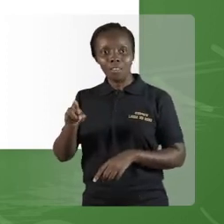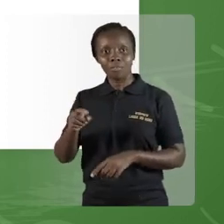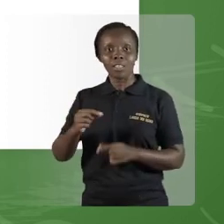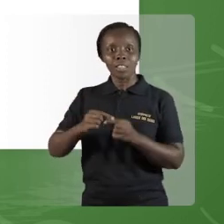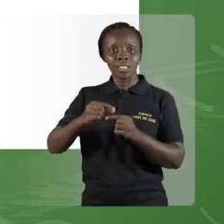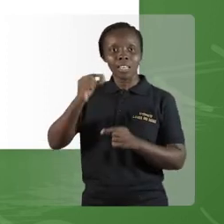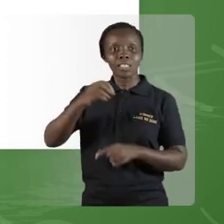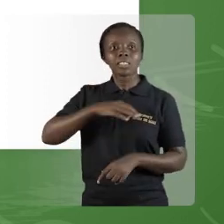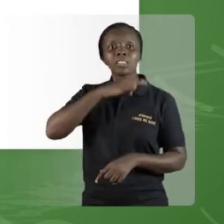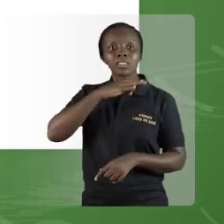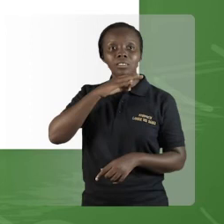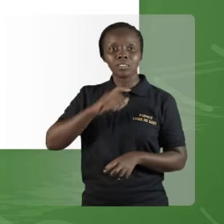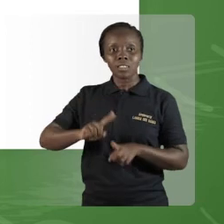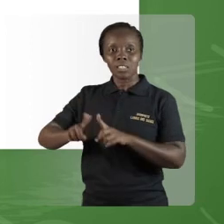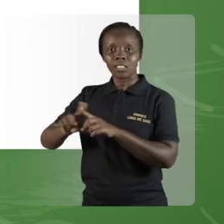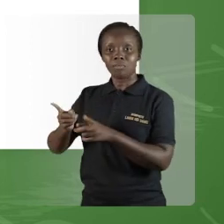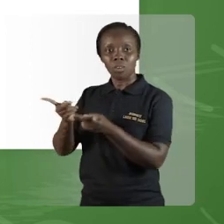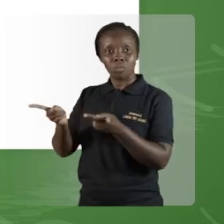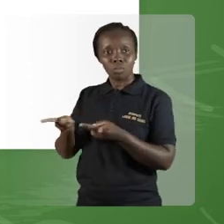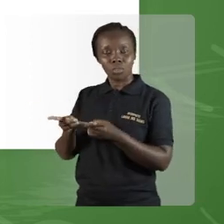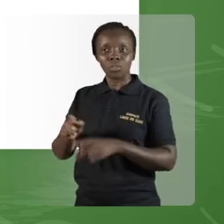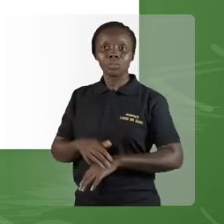dans différentes positions.